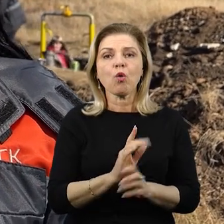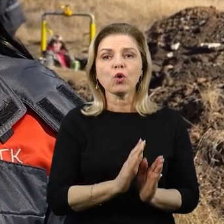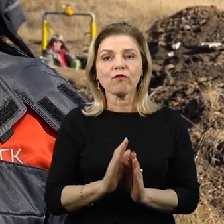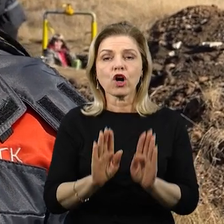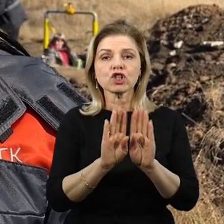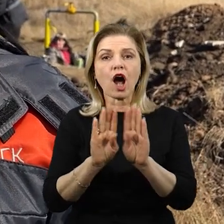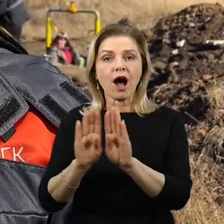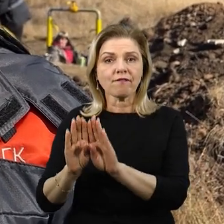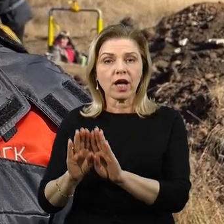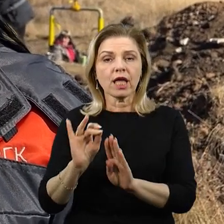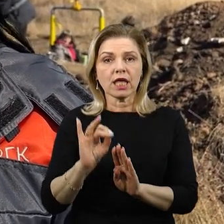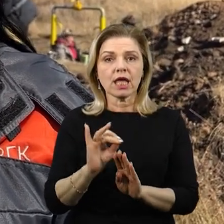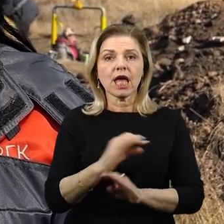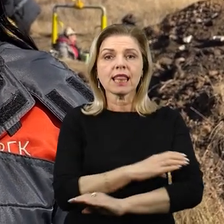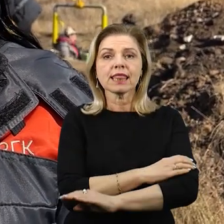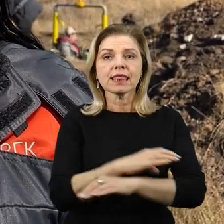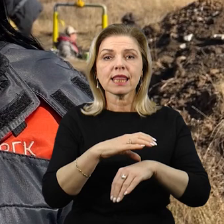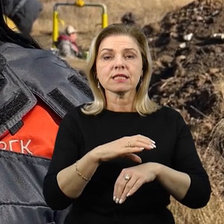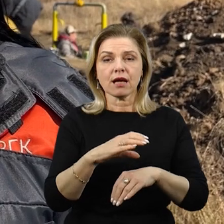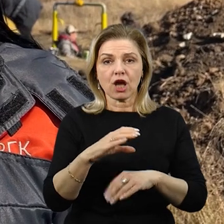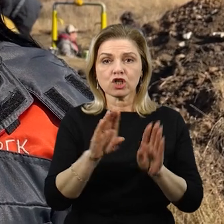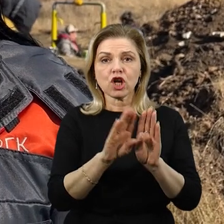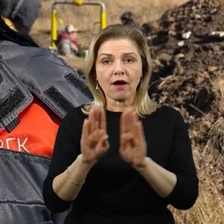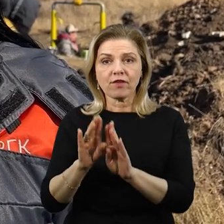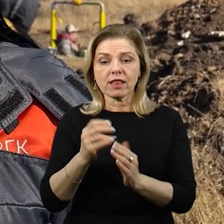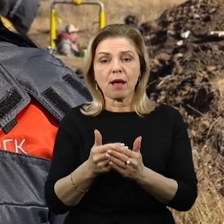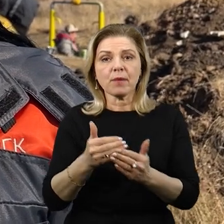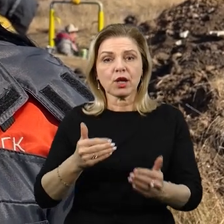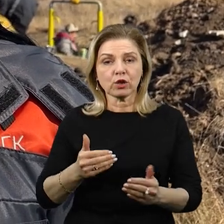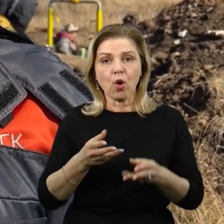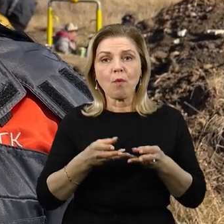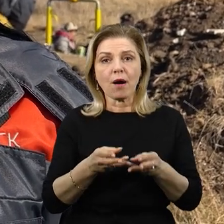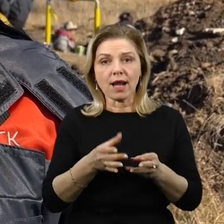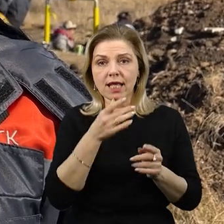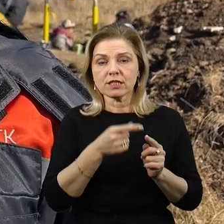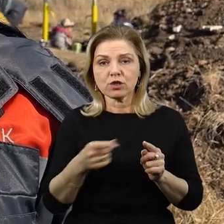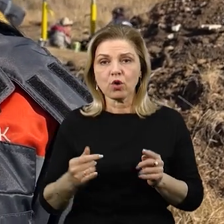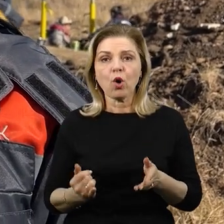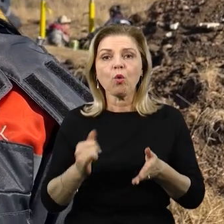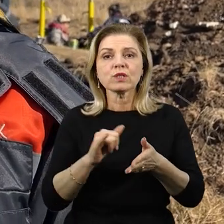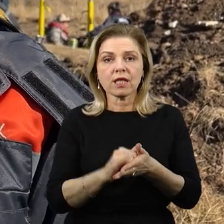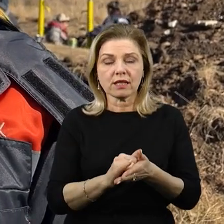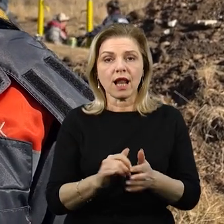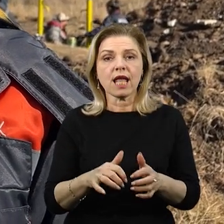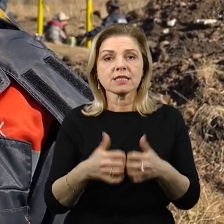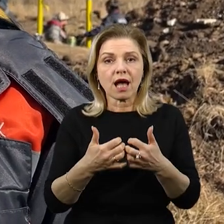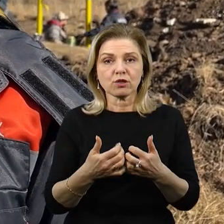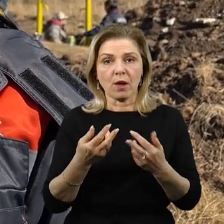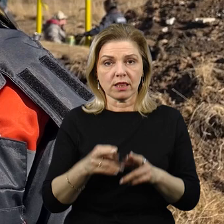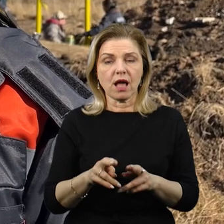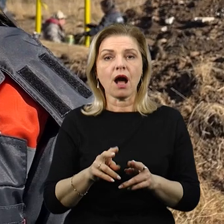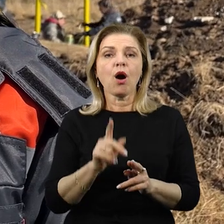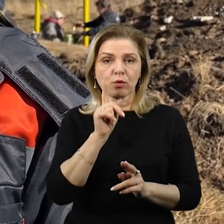бачити регулювання тиску у шафах напередодні опалювального сезону і встановлення таких засувок перед опалювальним сезоном Для